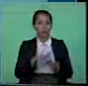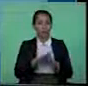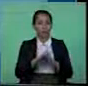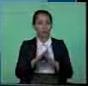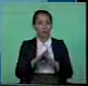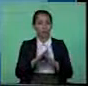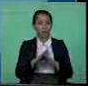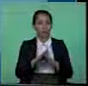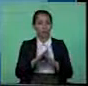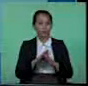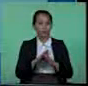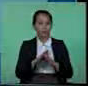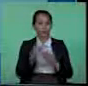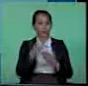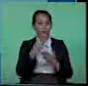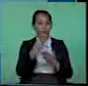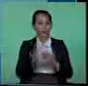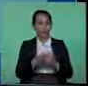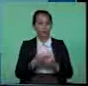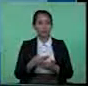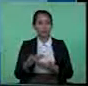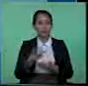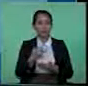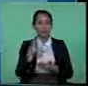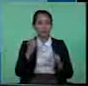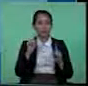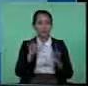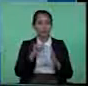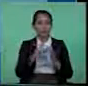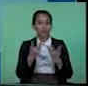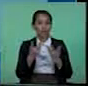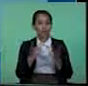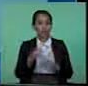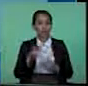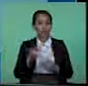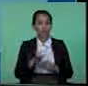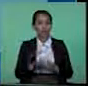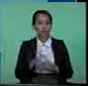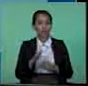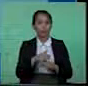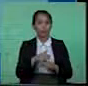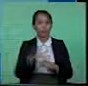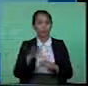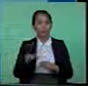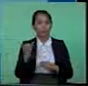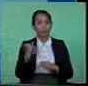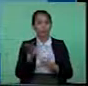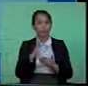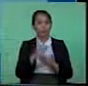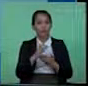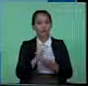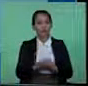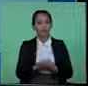bajarishimizni belgilab olsak. Demak, biz birinchi qavis ichini bajaramiz, so'ng bo'lib, keyin